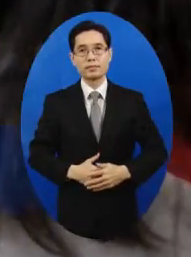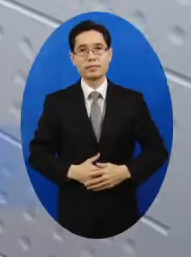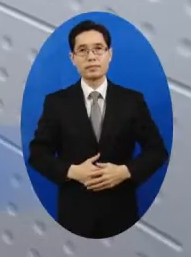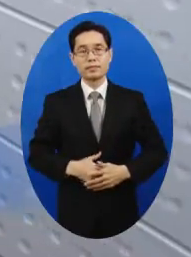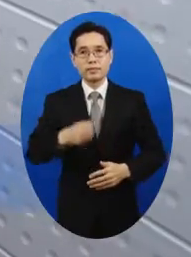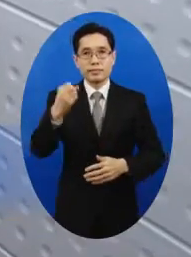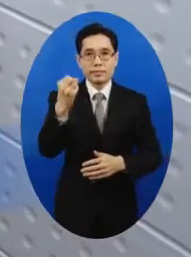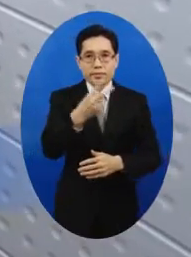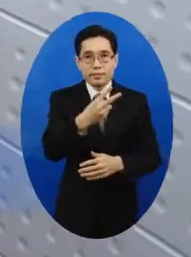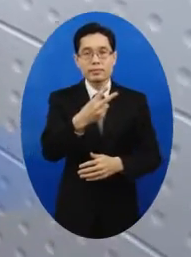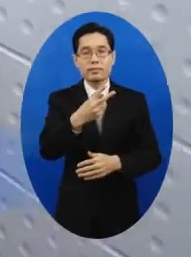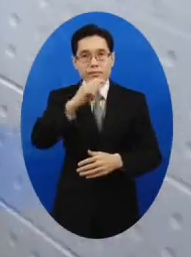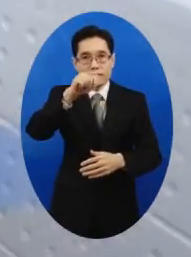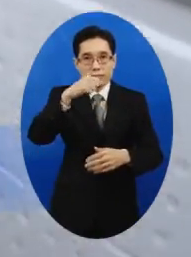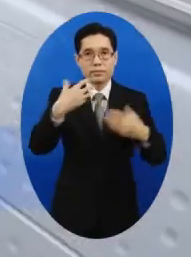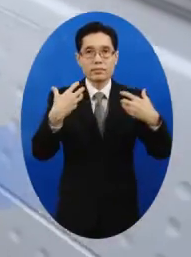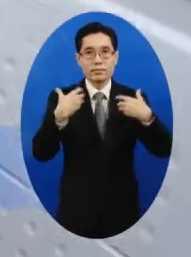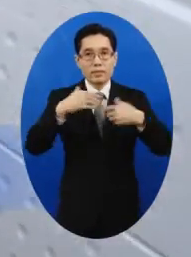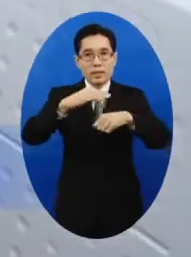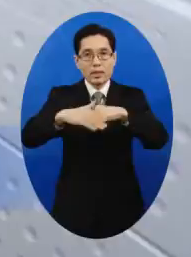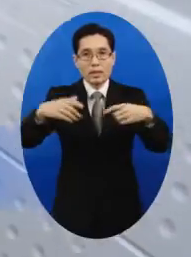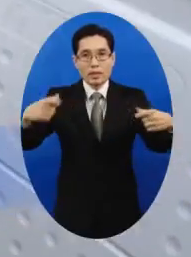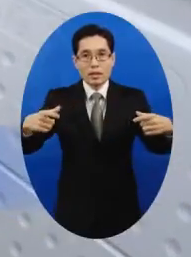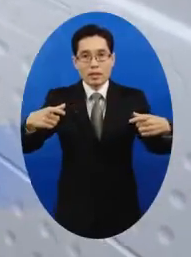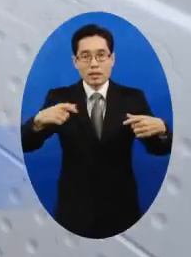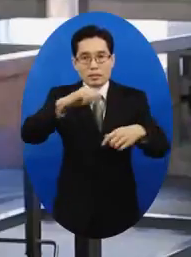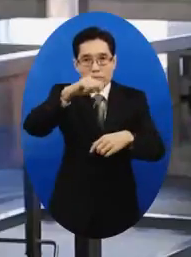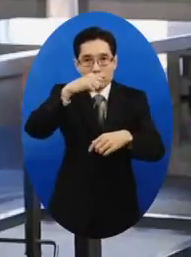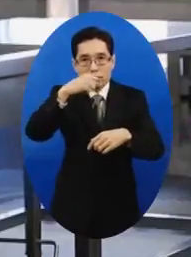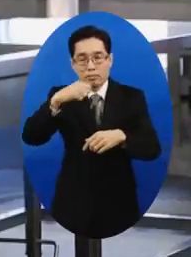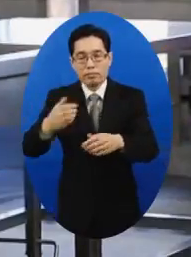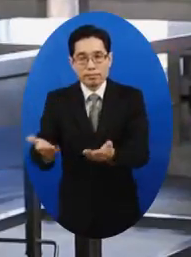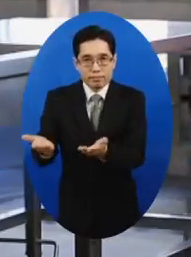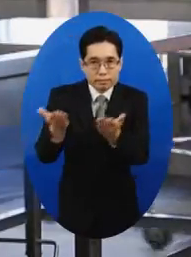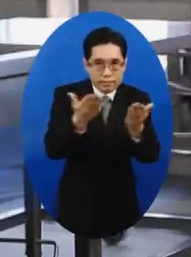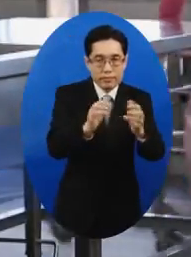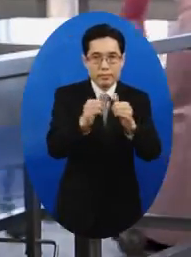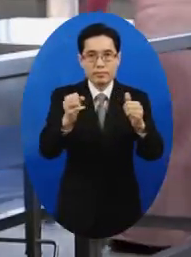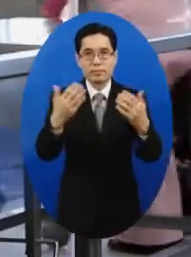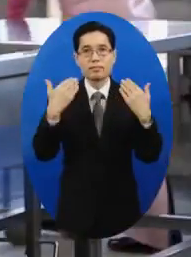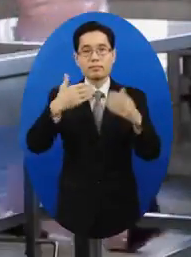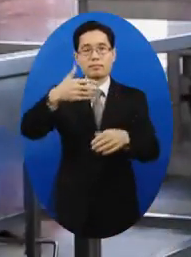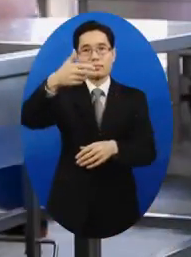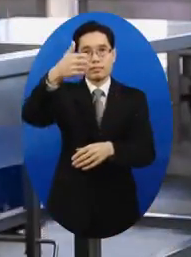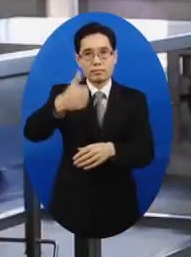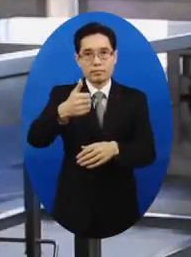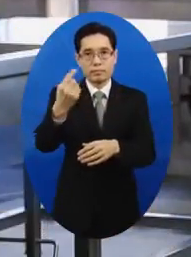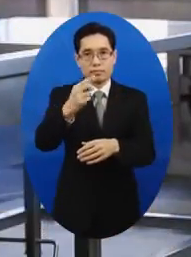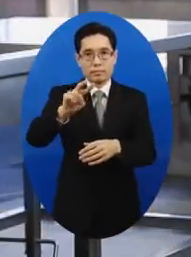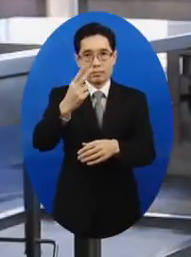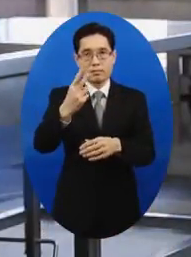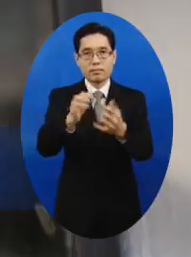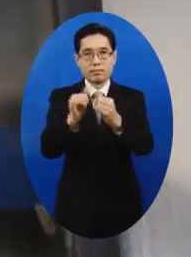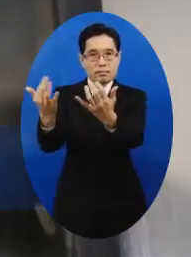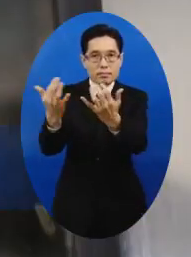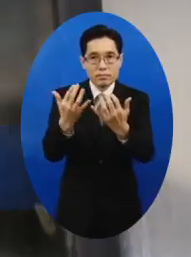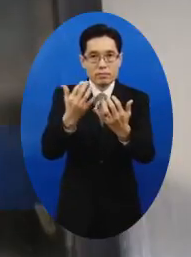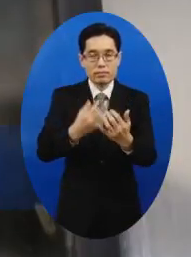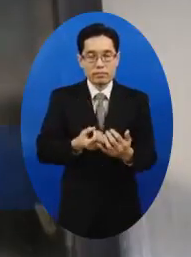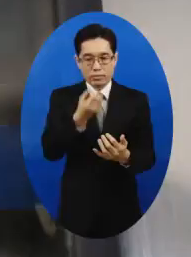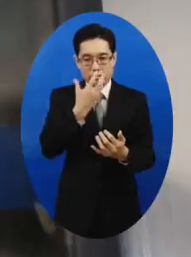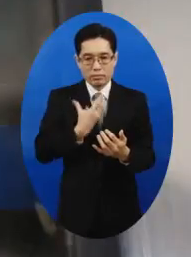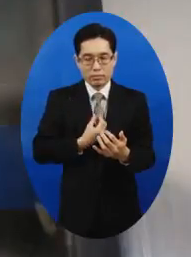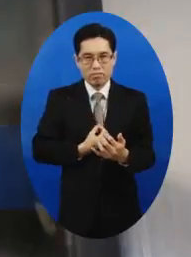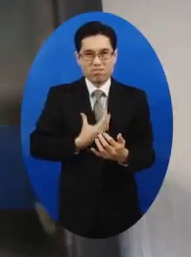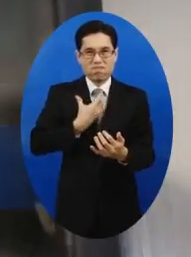또한 식약청과 함께 대구지역의 급식 종사자 와 학교장 1200여 명을 대상으로 식중독 예방